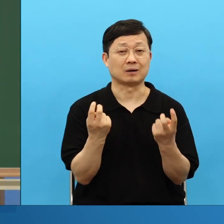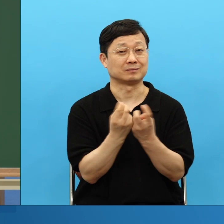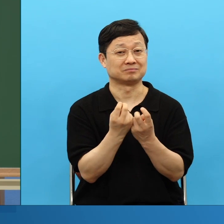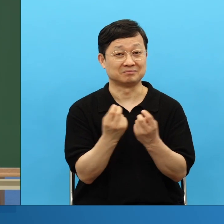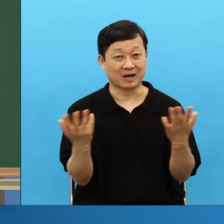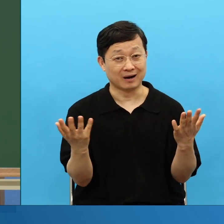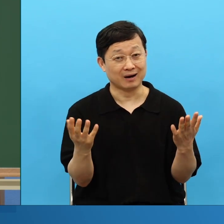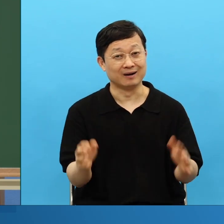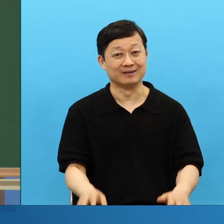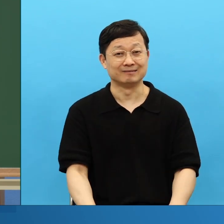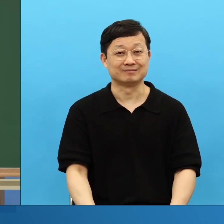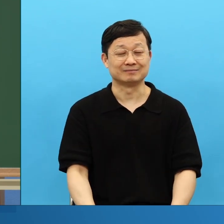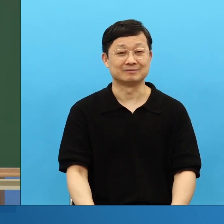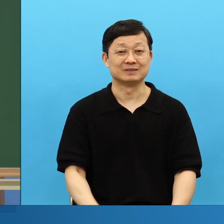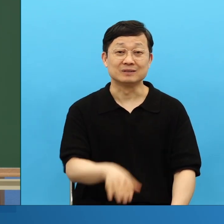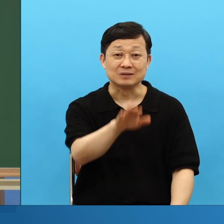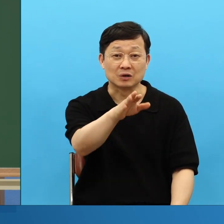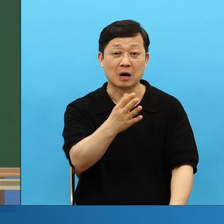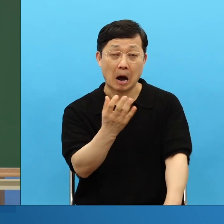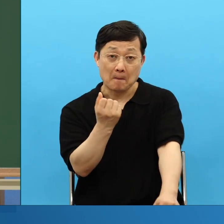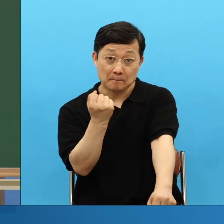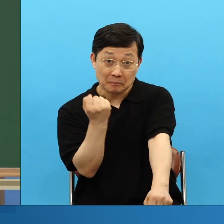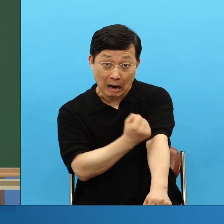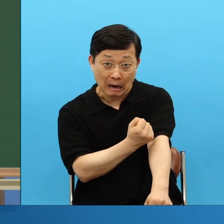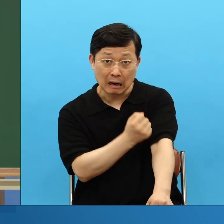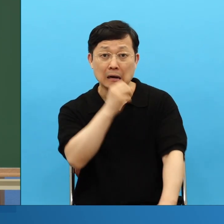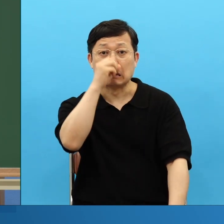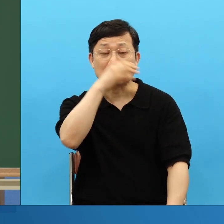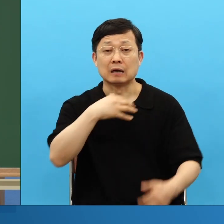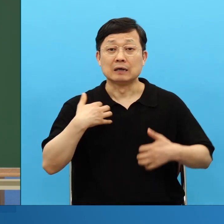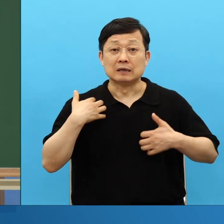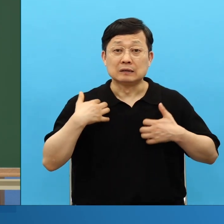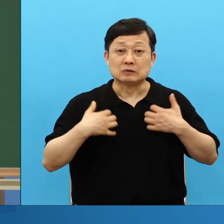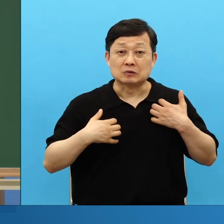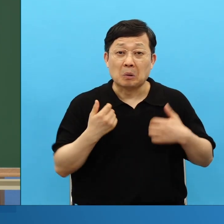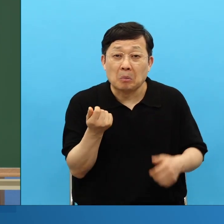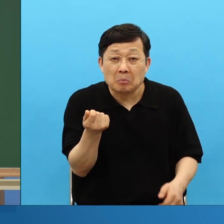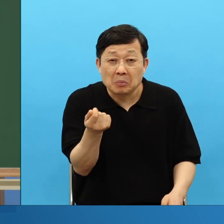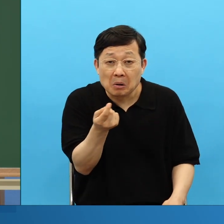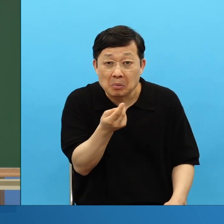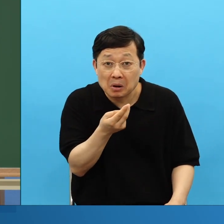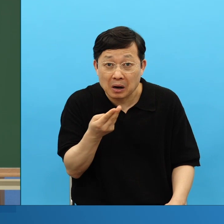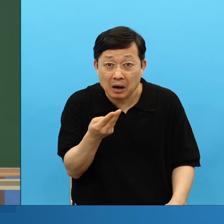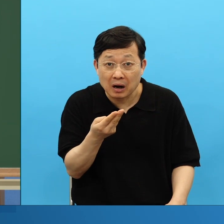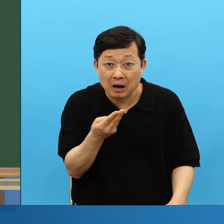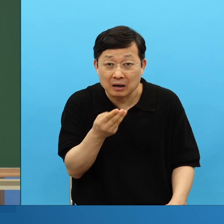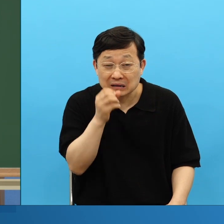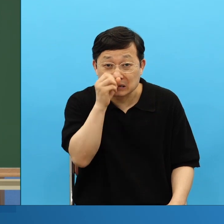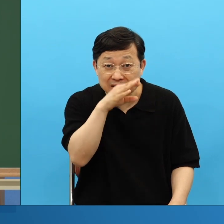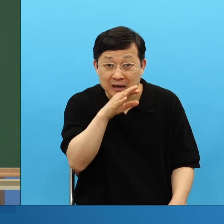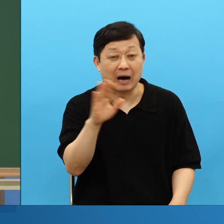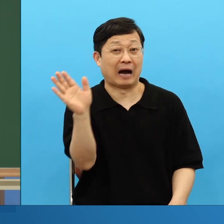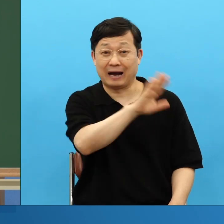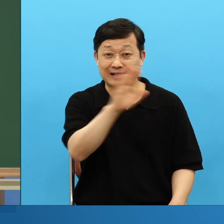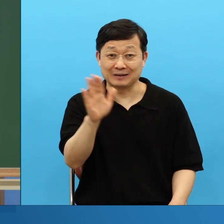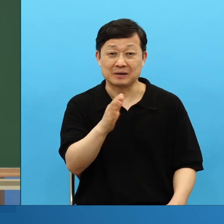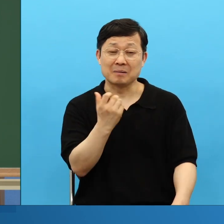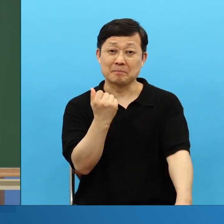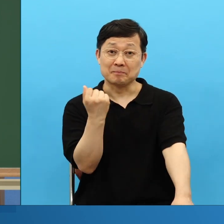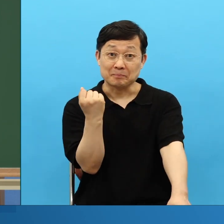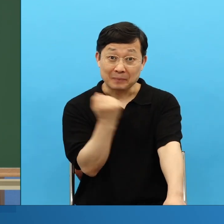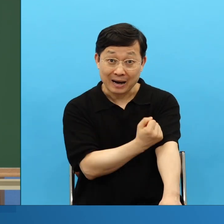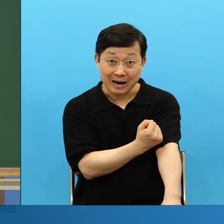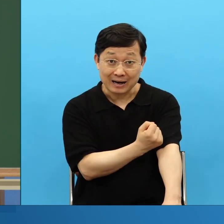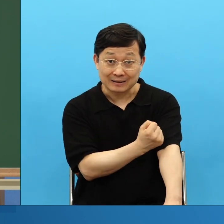그래서 마약은 그냥 즐기려고 하는 몇몇 사람들이 우연히 어쩌다가 하는 게 아니에요. 그